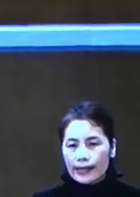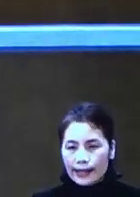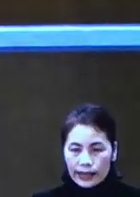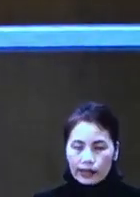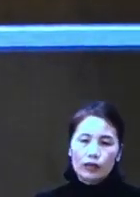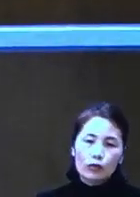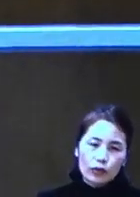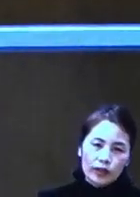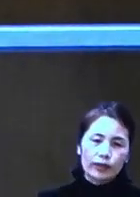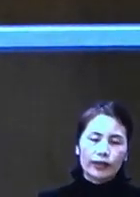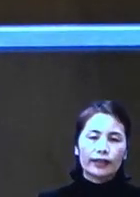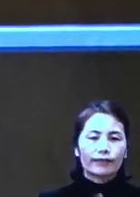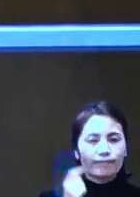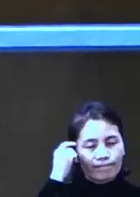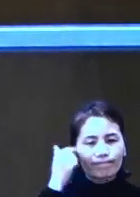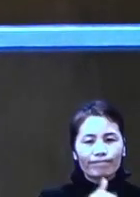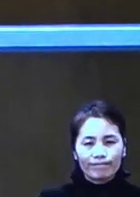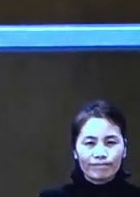밀어주겠습니다.